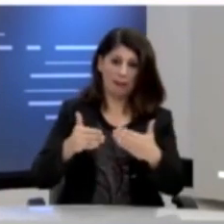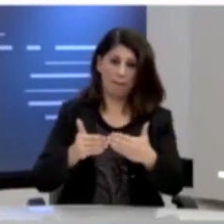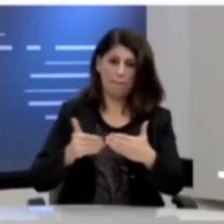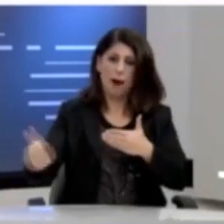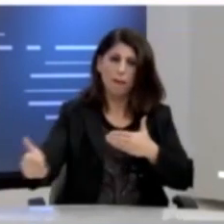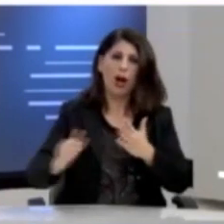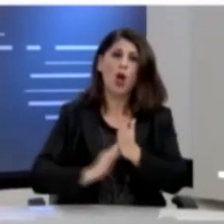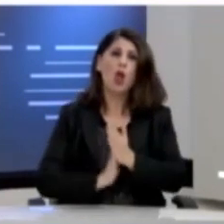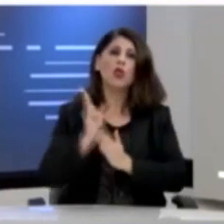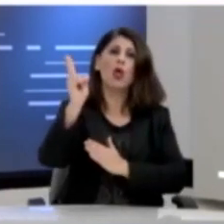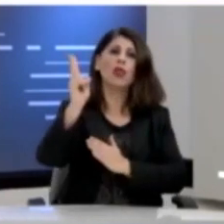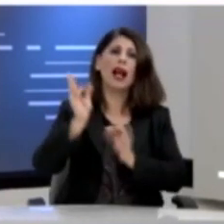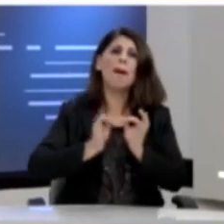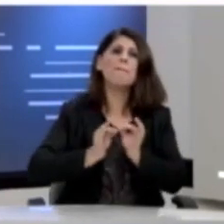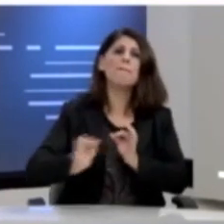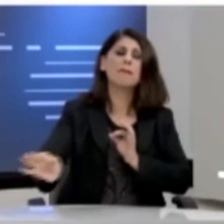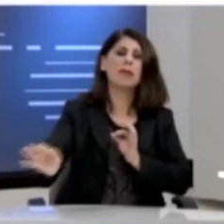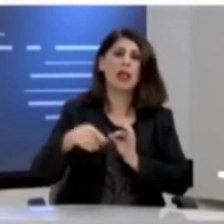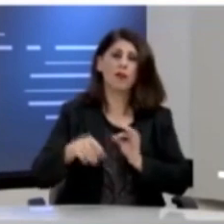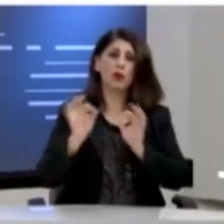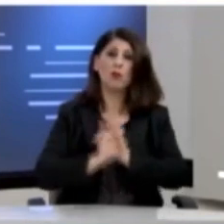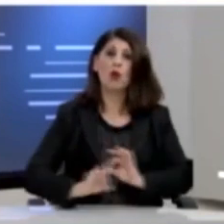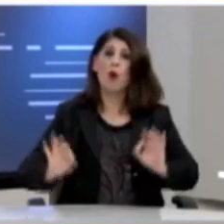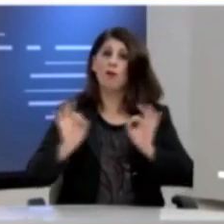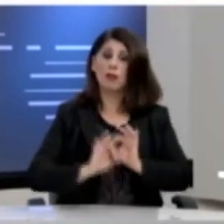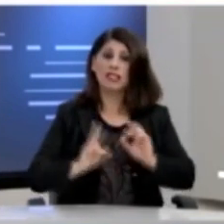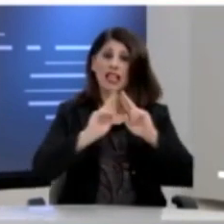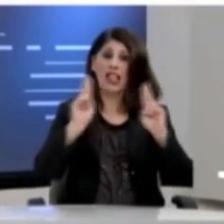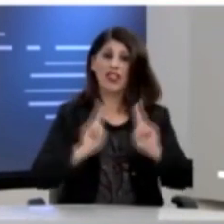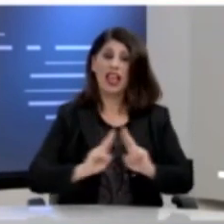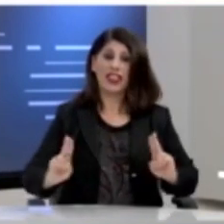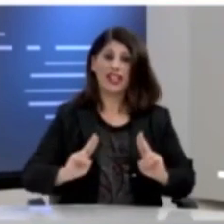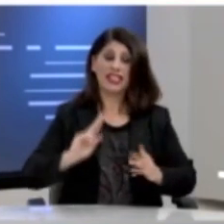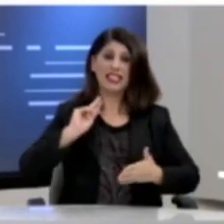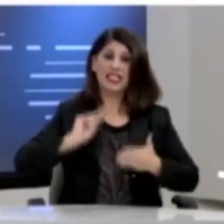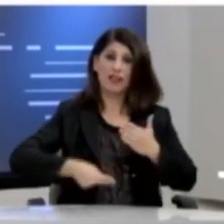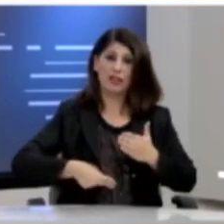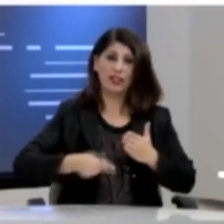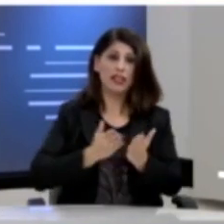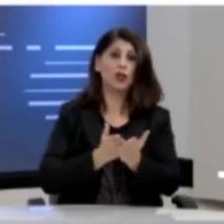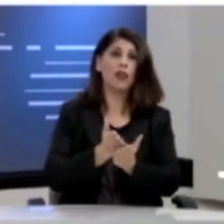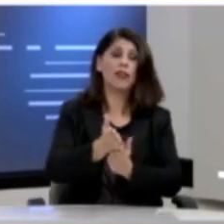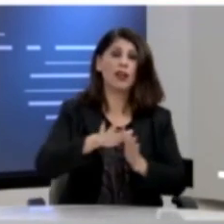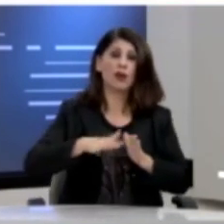μίλια, σύμφωνα με τις προβλέψεις της Διεθνούς Σύμβασης για το Δίκαιο της